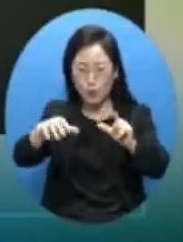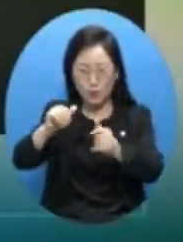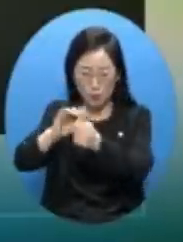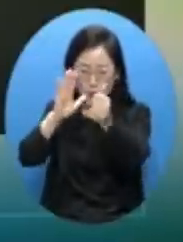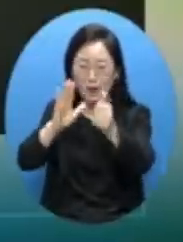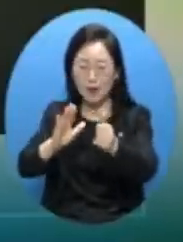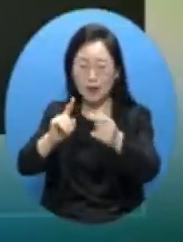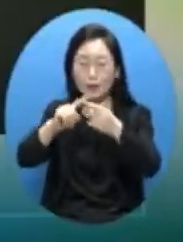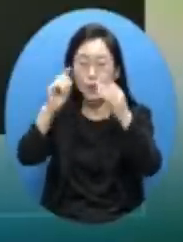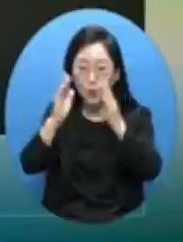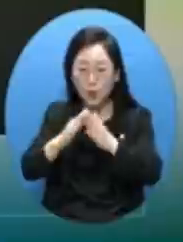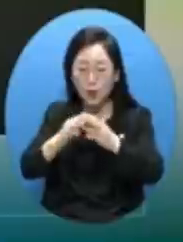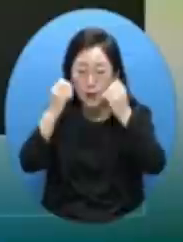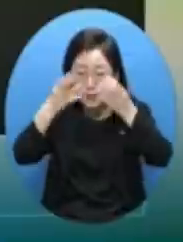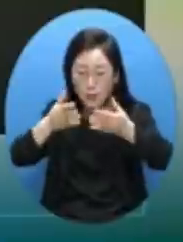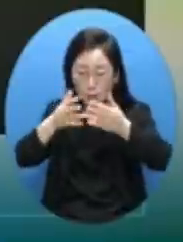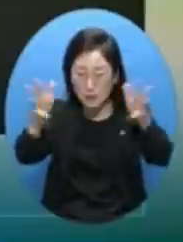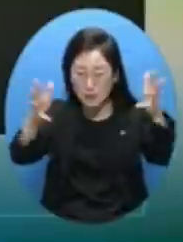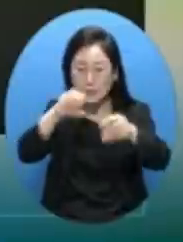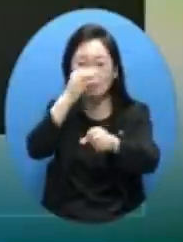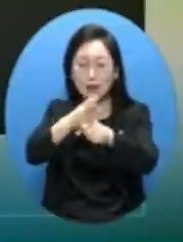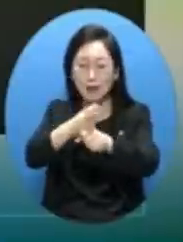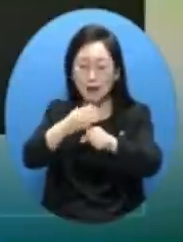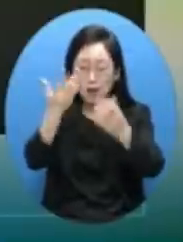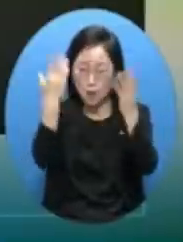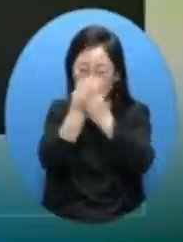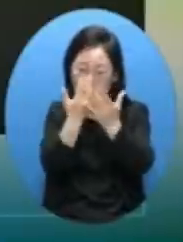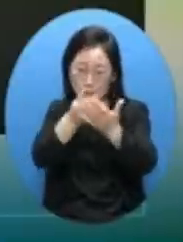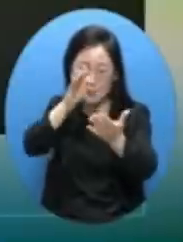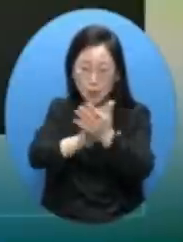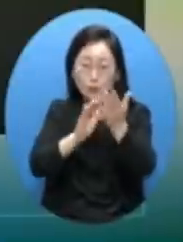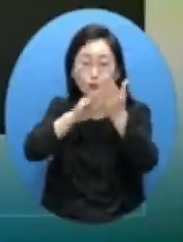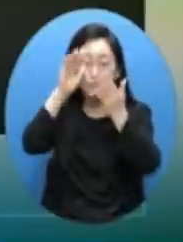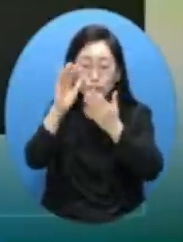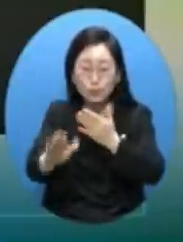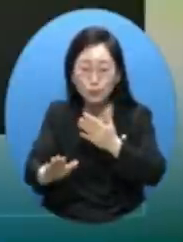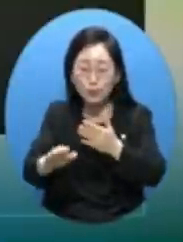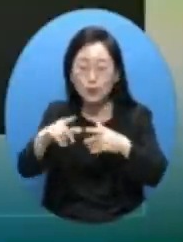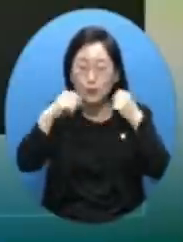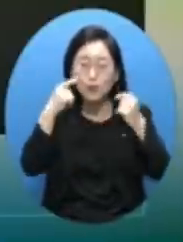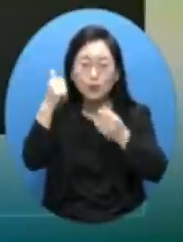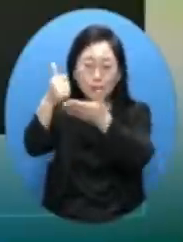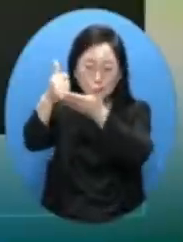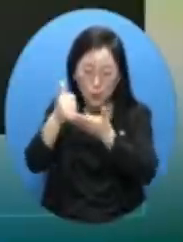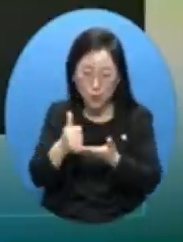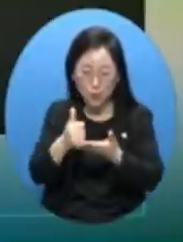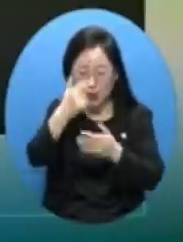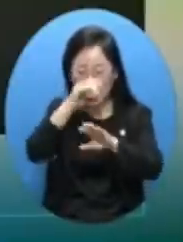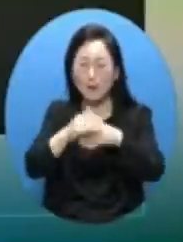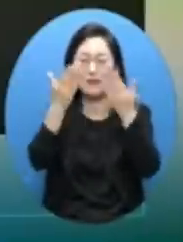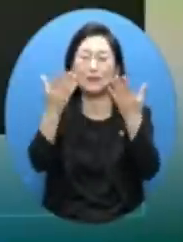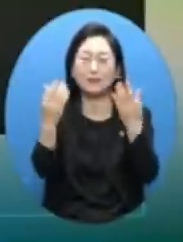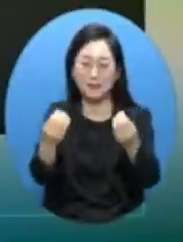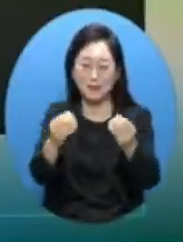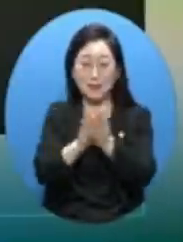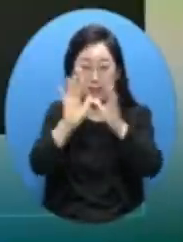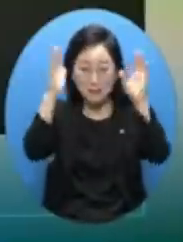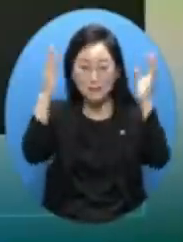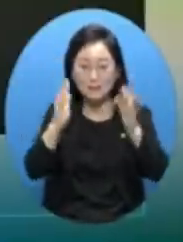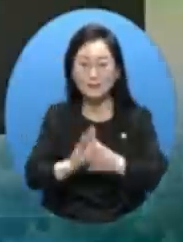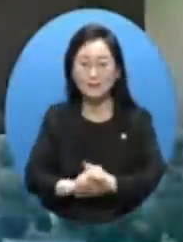구입하고 전체를 리모델링해서 조 목사님 모시고 순복음동원교회 입당 예배를 드립니다. 할렐루야.